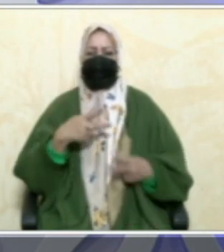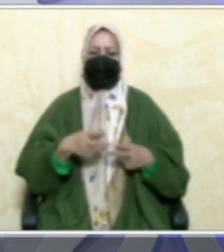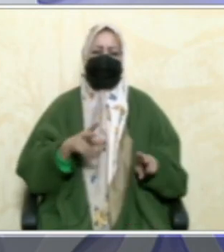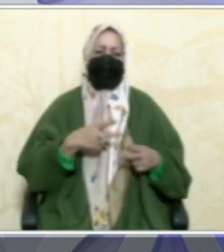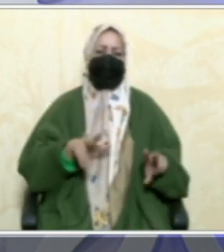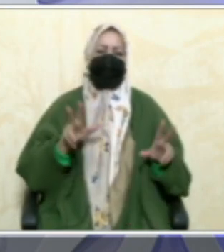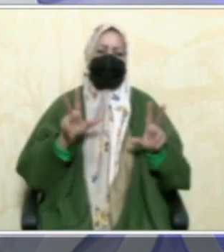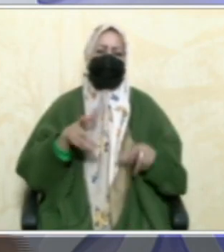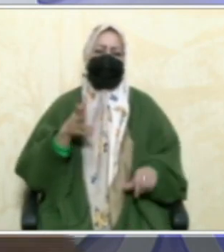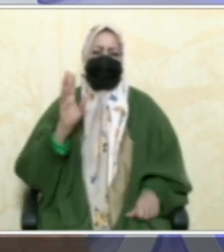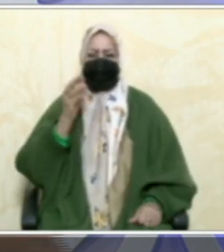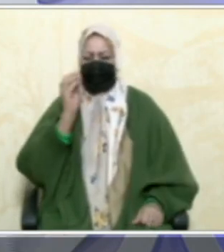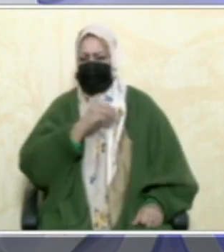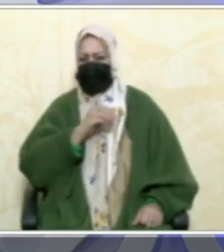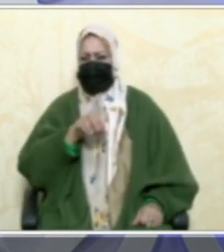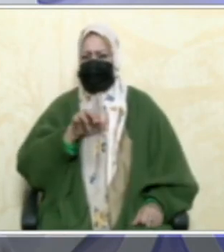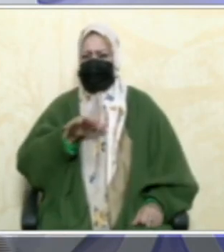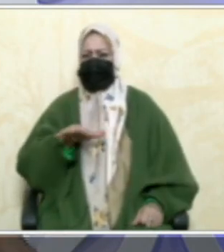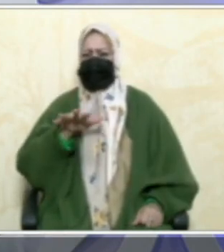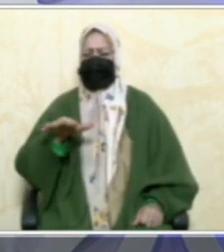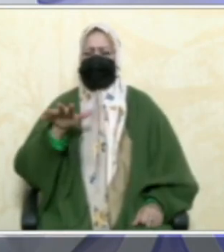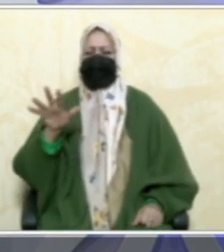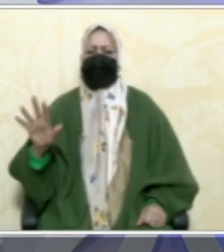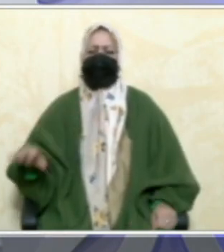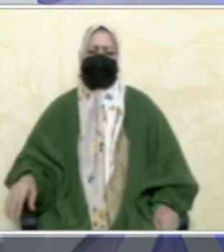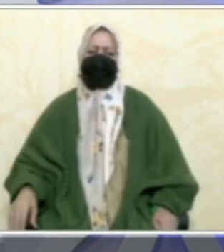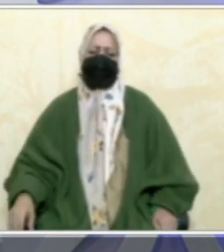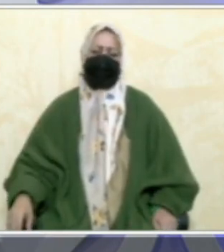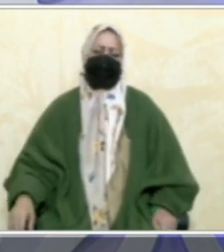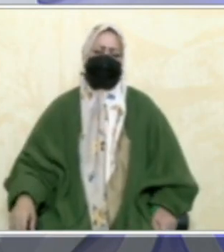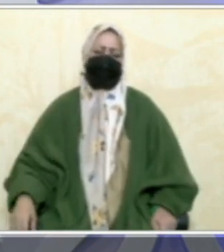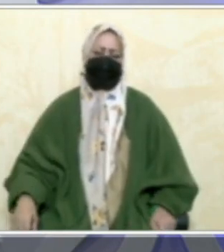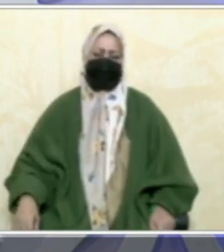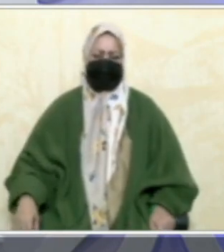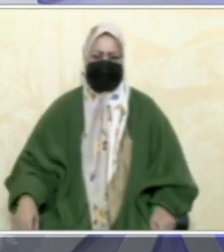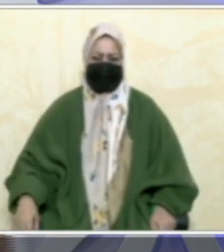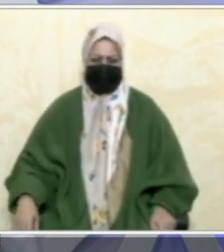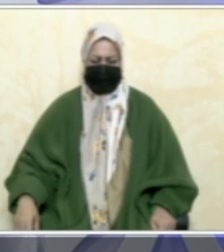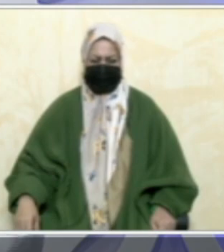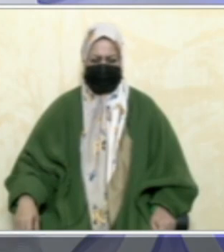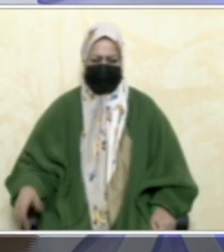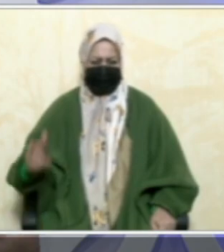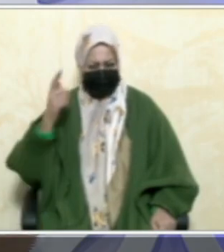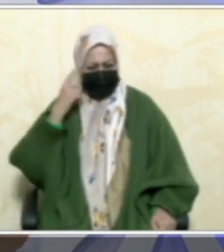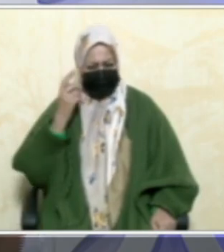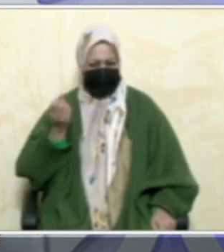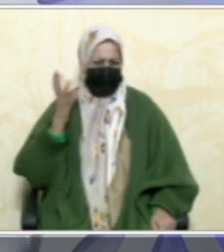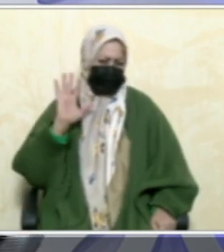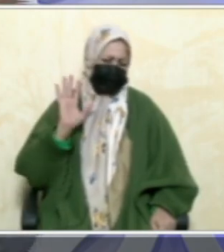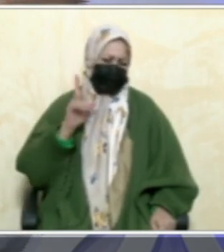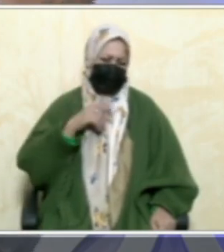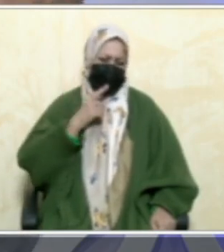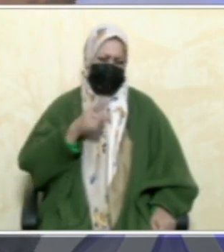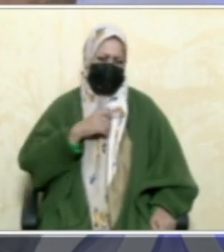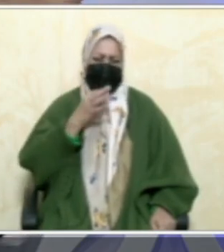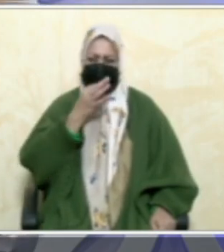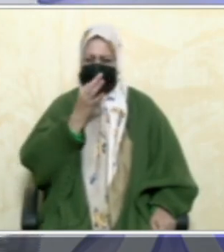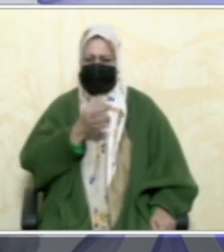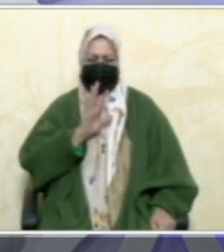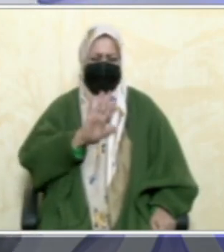هذا الكلام وهذه الفكرة صحيحة وقد لا تكون صحيحة، قد يكون فعلا هم ردة